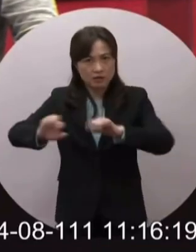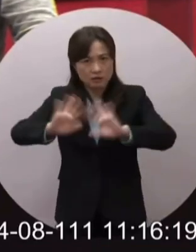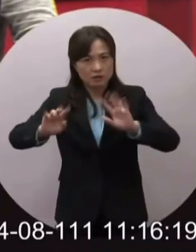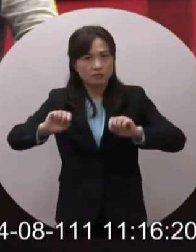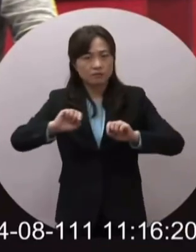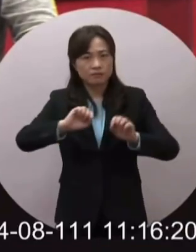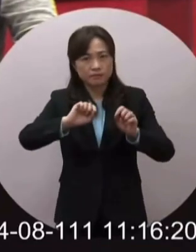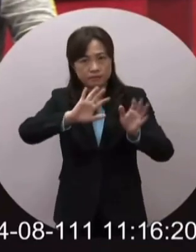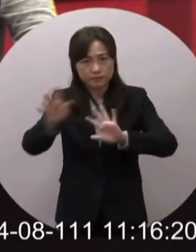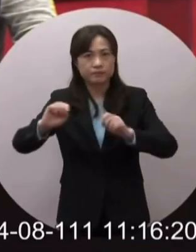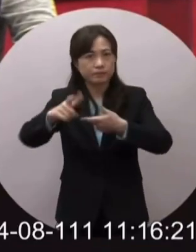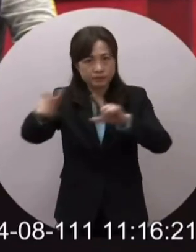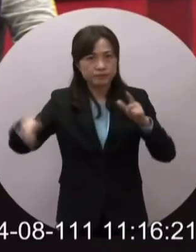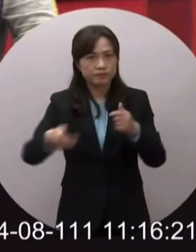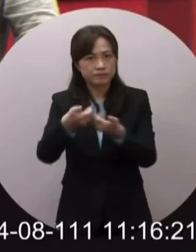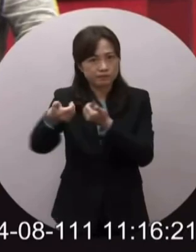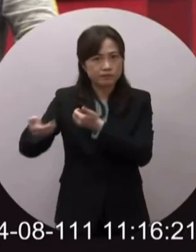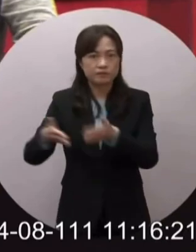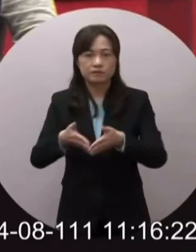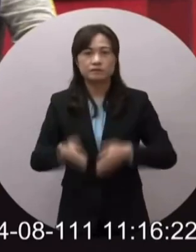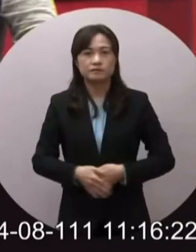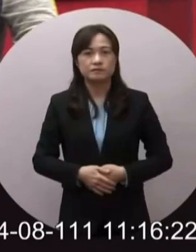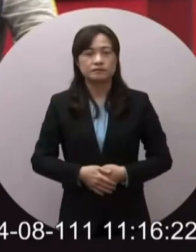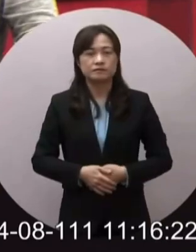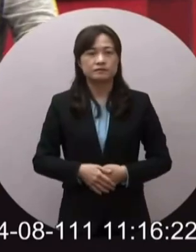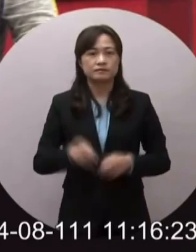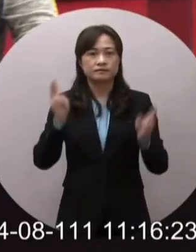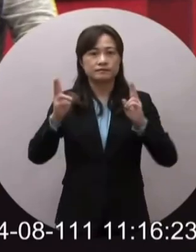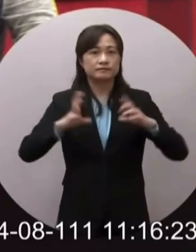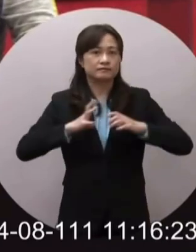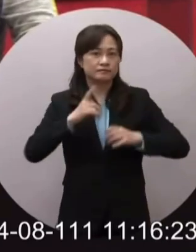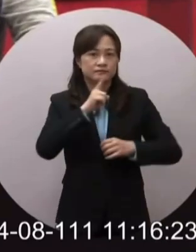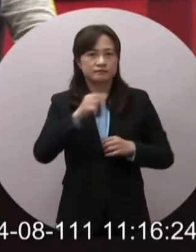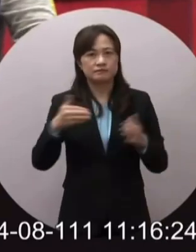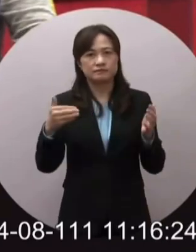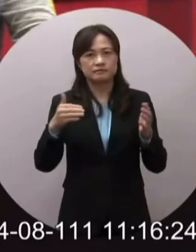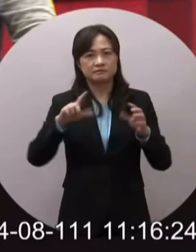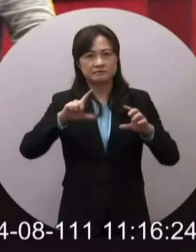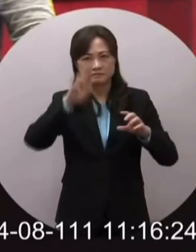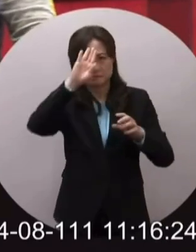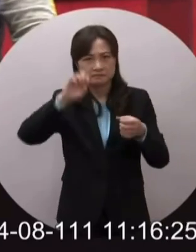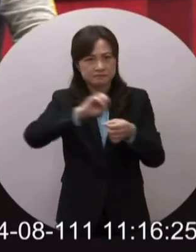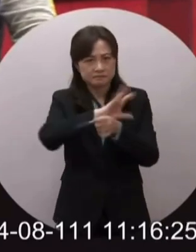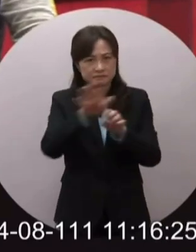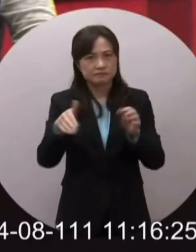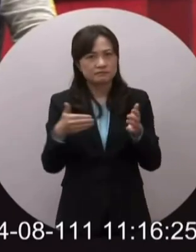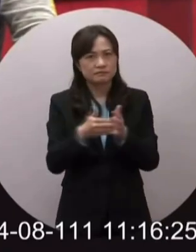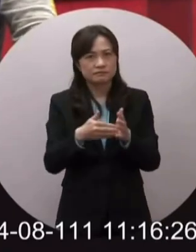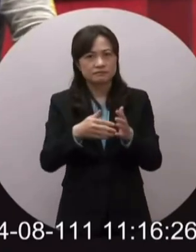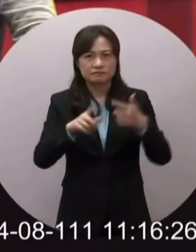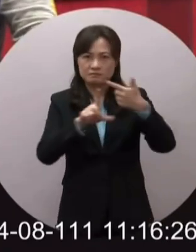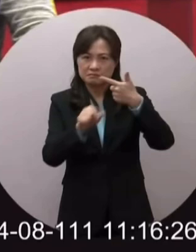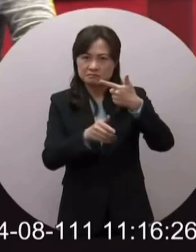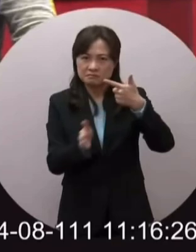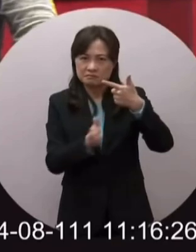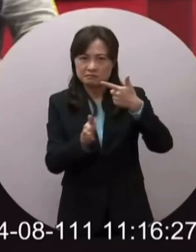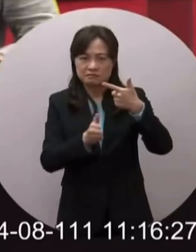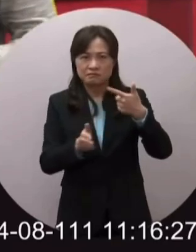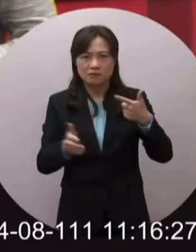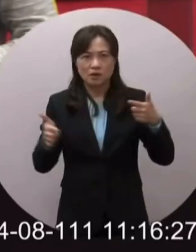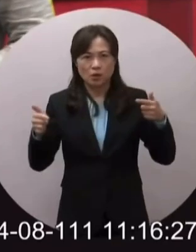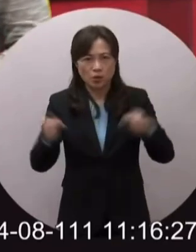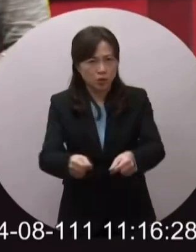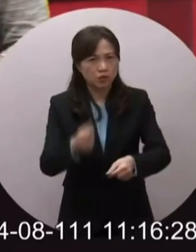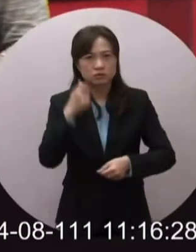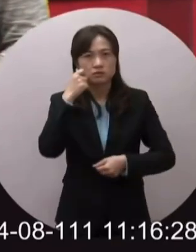实指挥官也说了，到六月疫情单我们都知道不可能会停嘛，哦，所以请问一下，防疫的我们的相关特别条例会不